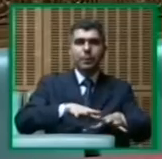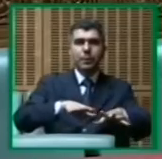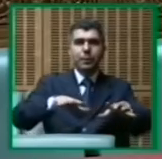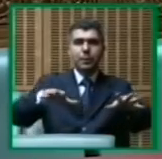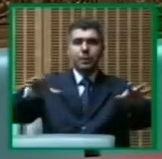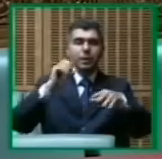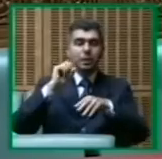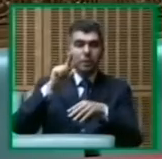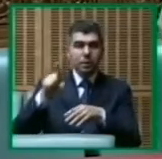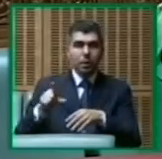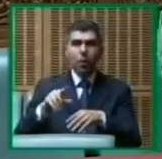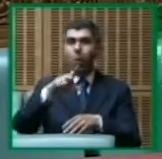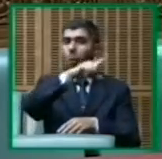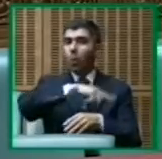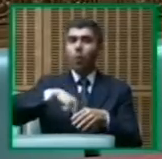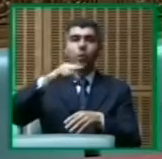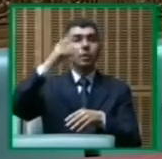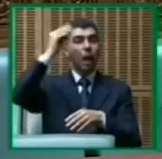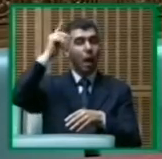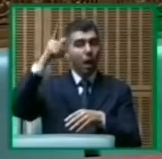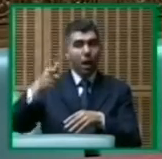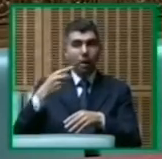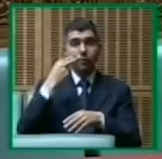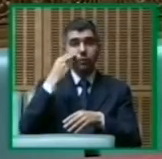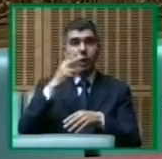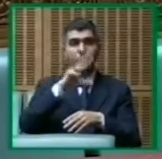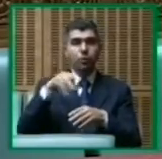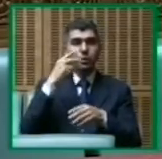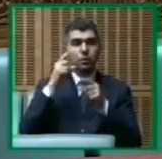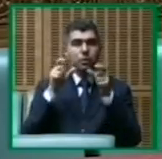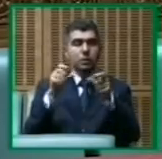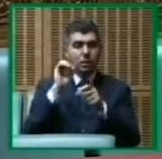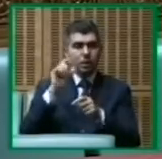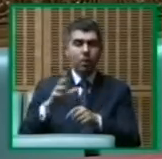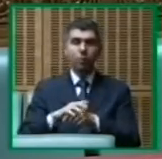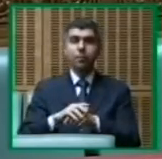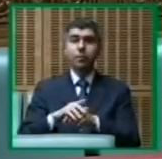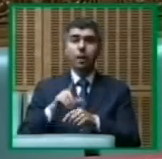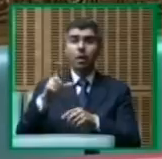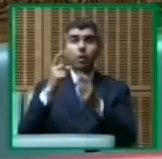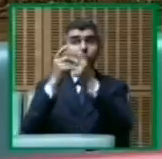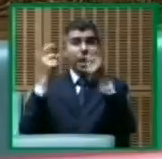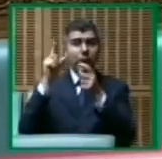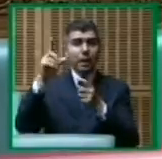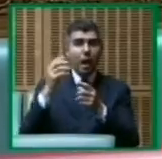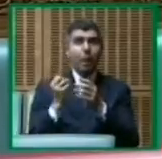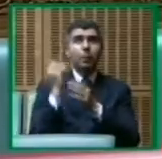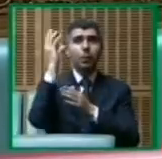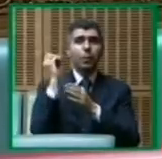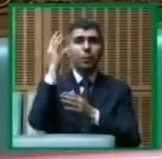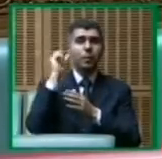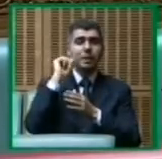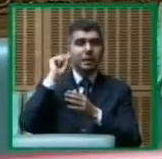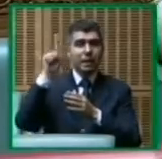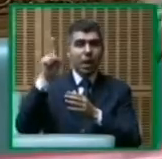على نظري وسمع الجميع. كذلك المحطة الحرارية اللي هي مؤسسة عمومية